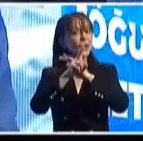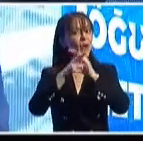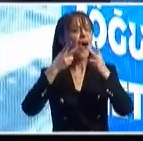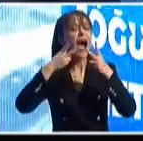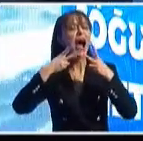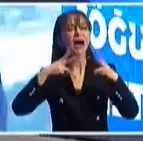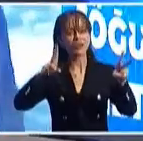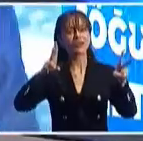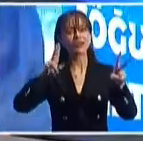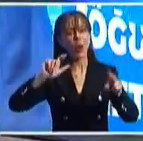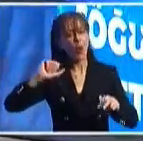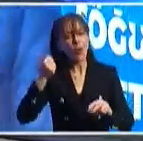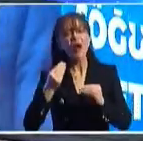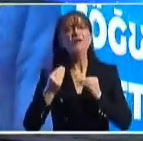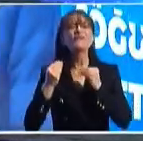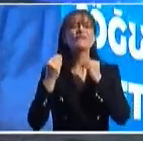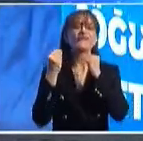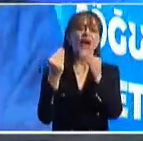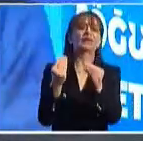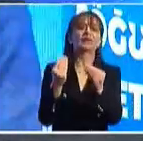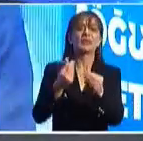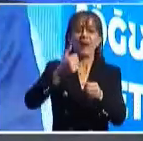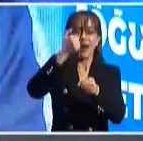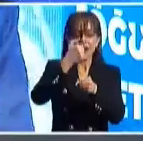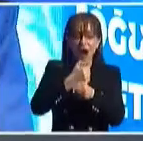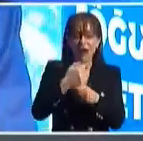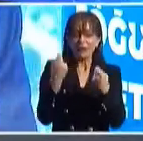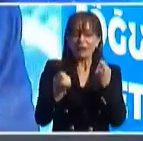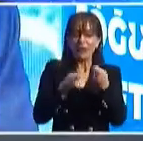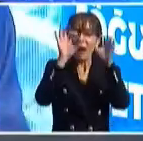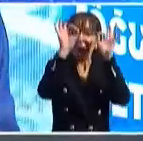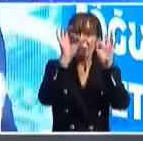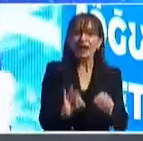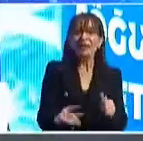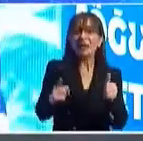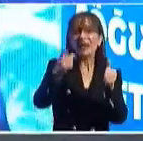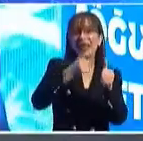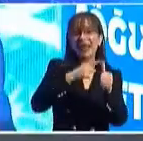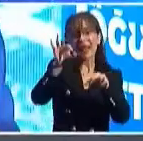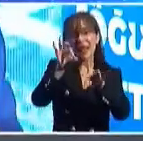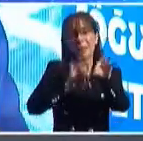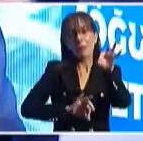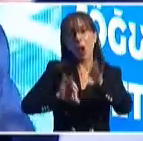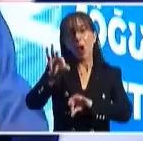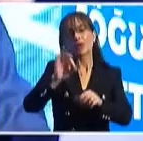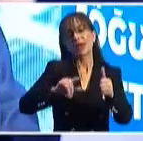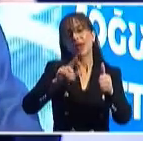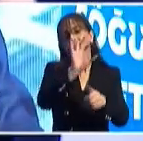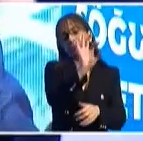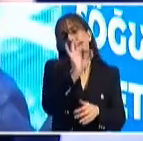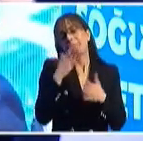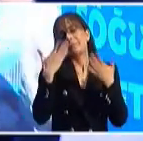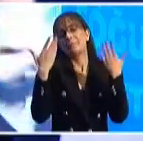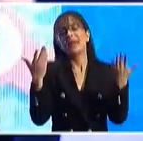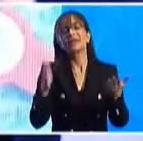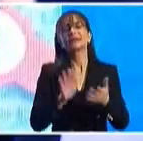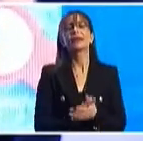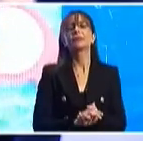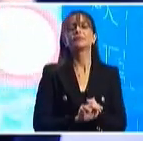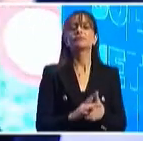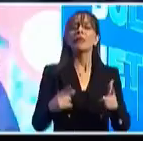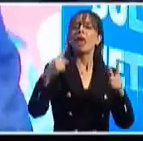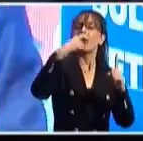çok önemsediğimiz ve göreve gelir gelmez ilk başlayacağımız projelerden bir tanesi. Bir diğeri de